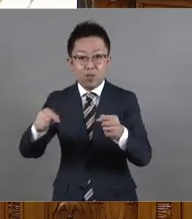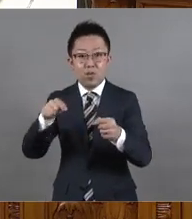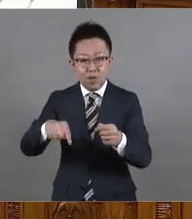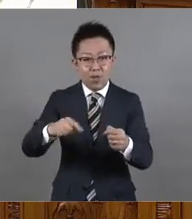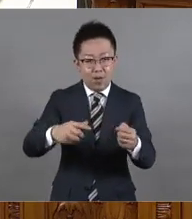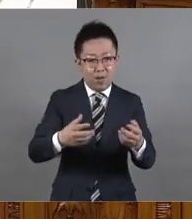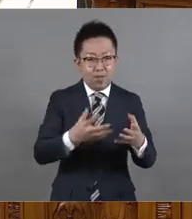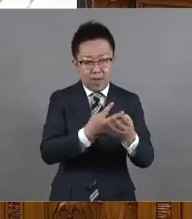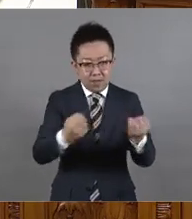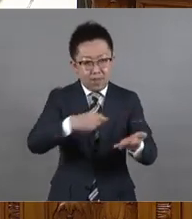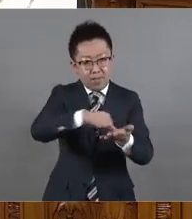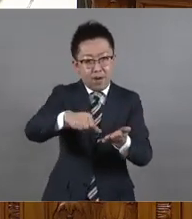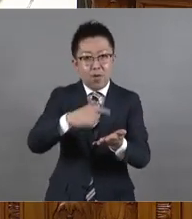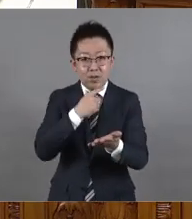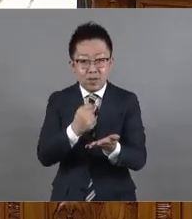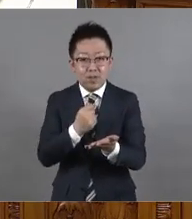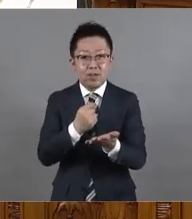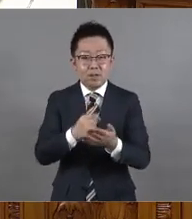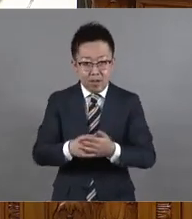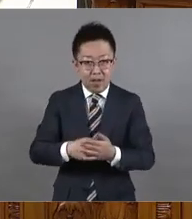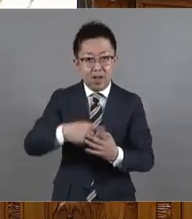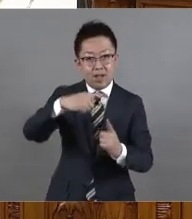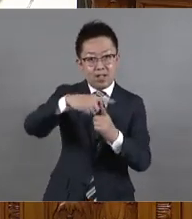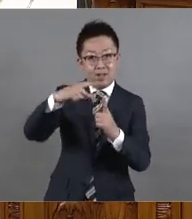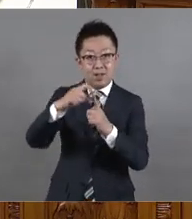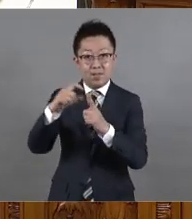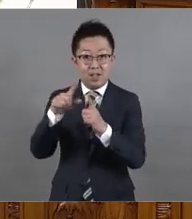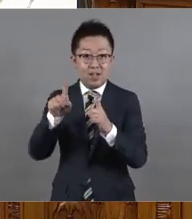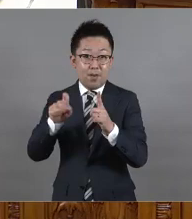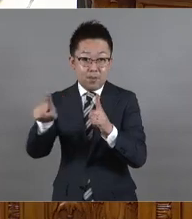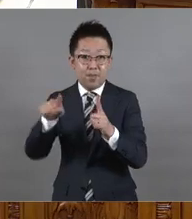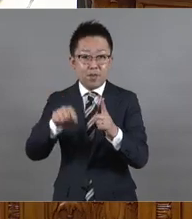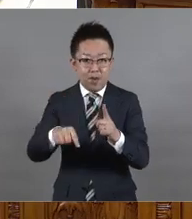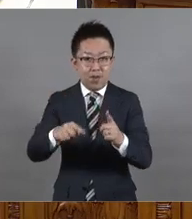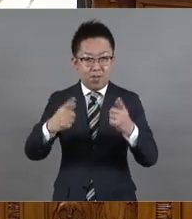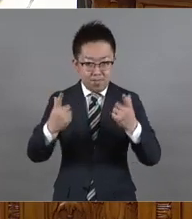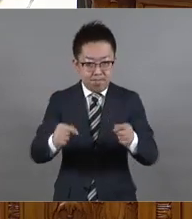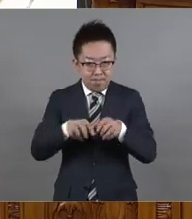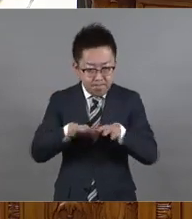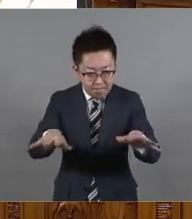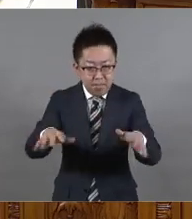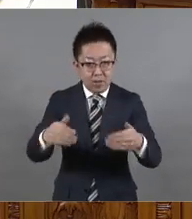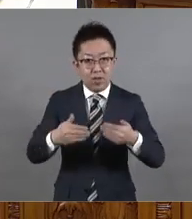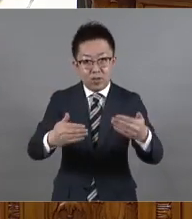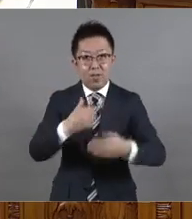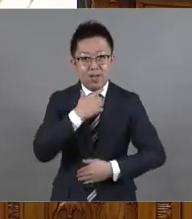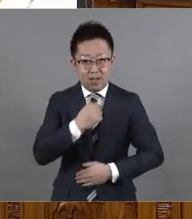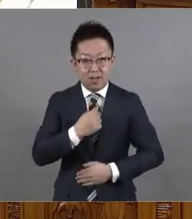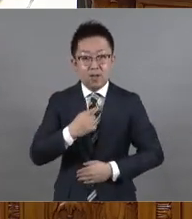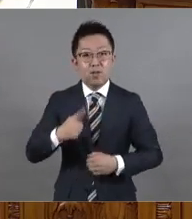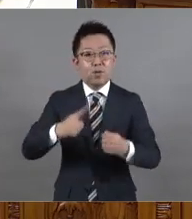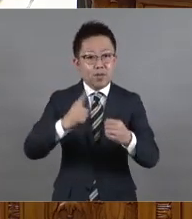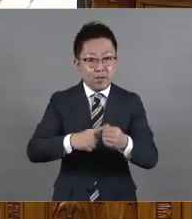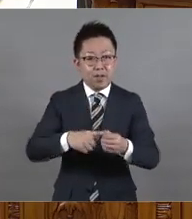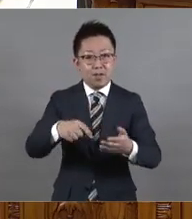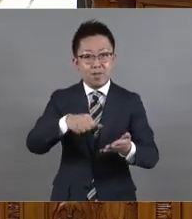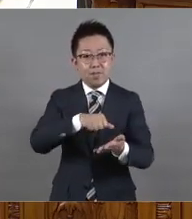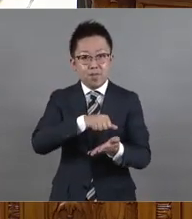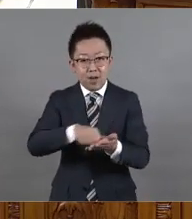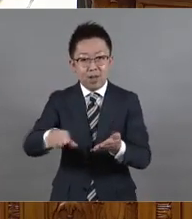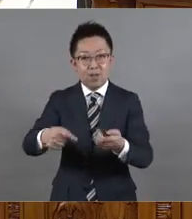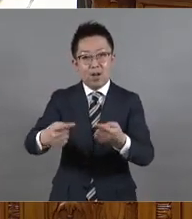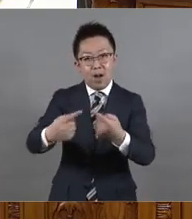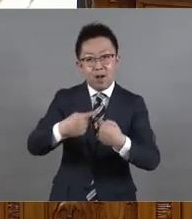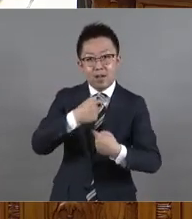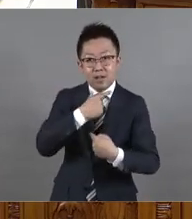tpp 礼文協定の着実な実施拡大に取り組んでまいりますその際加入に関心を示している